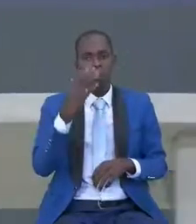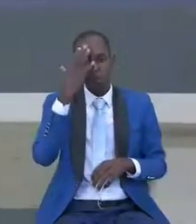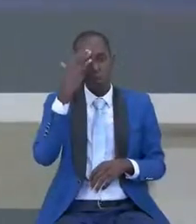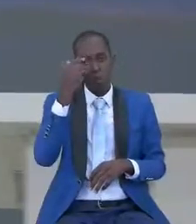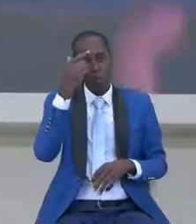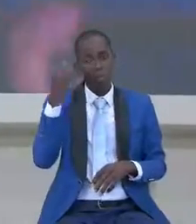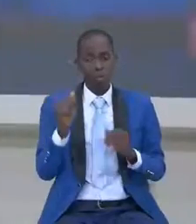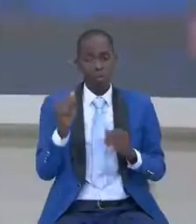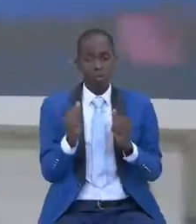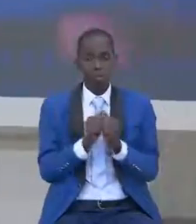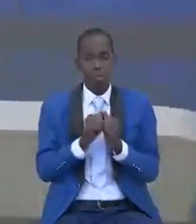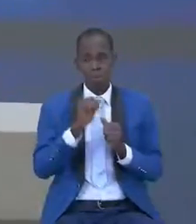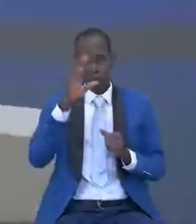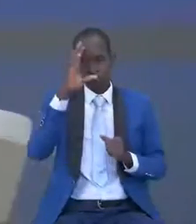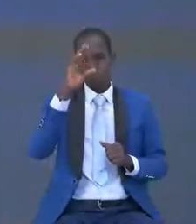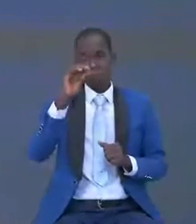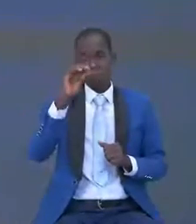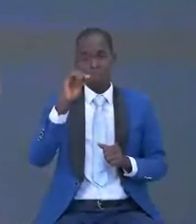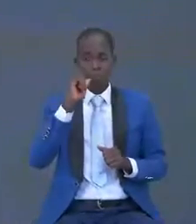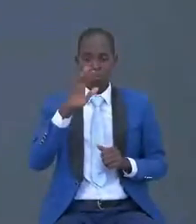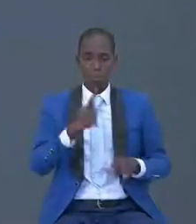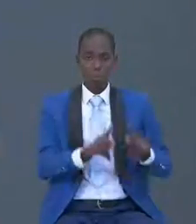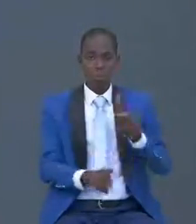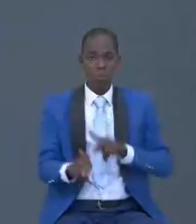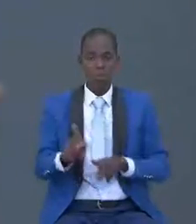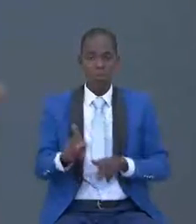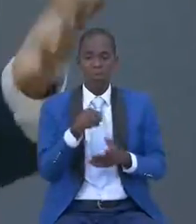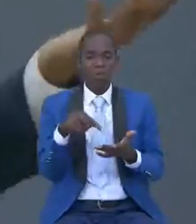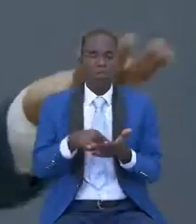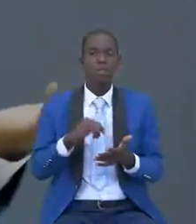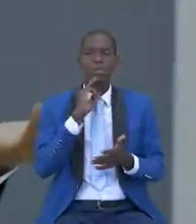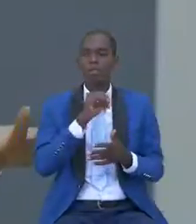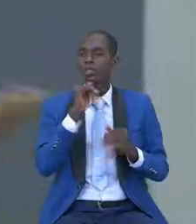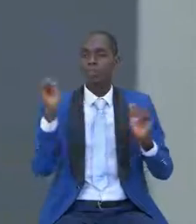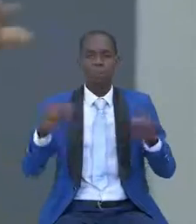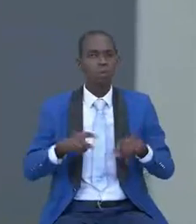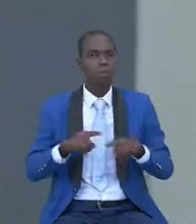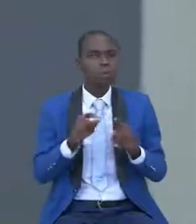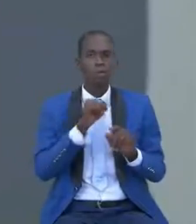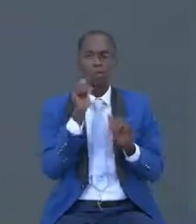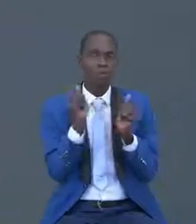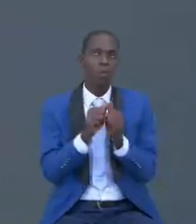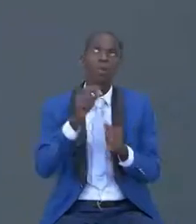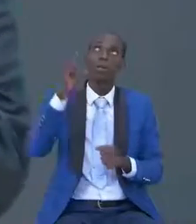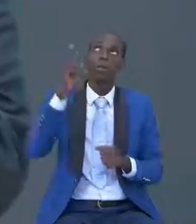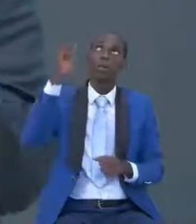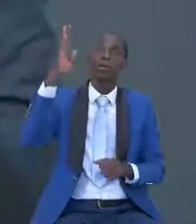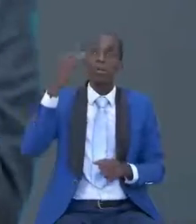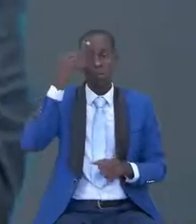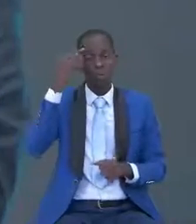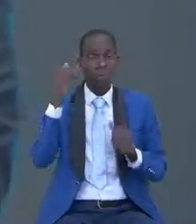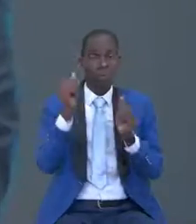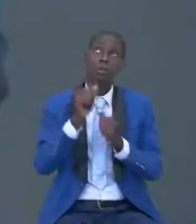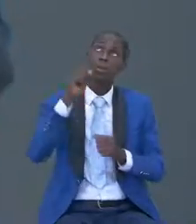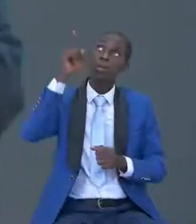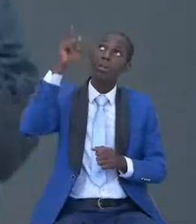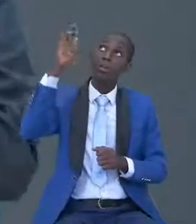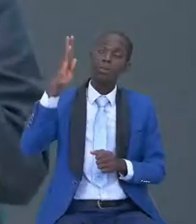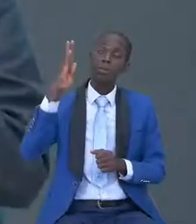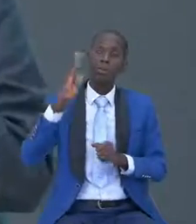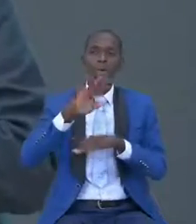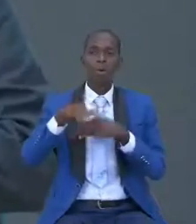difficiles. Car aux hommes, cela est impossible, mais pas avec Dieu, car avec Dieu,